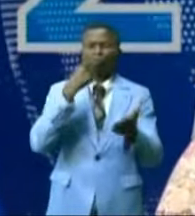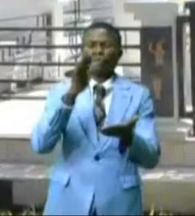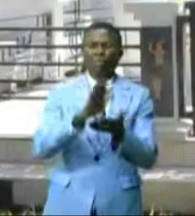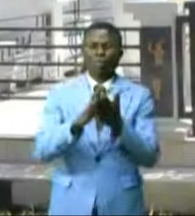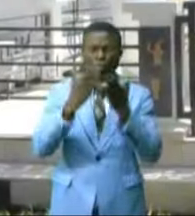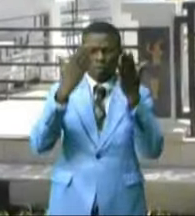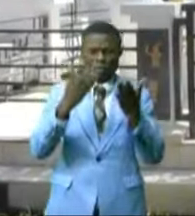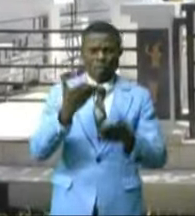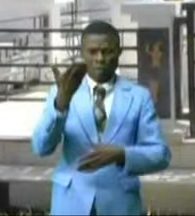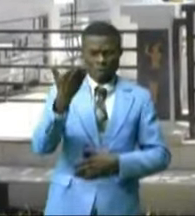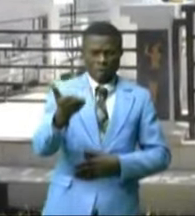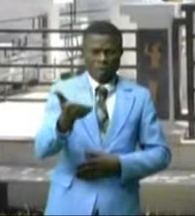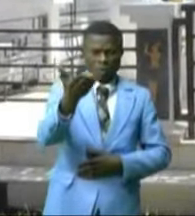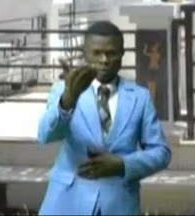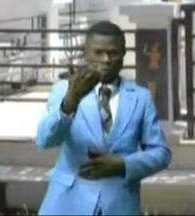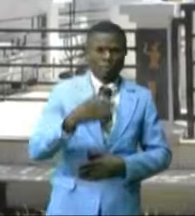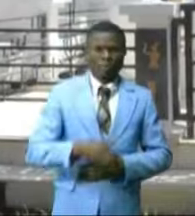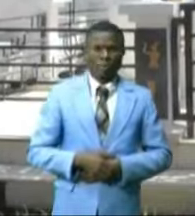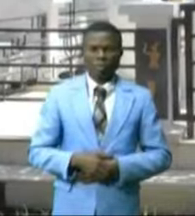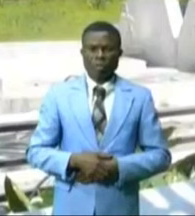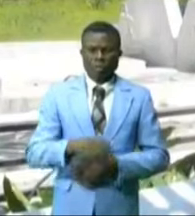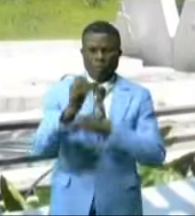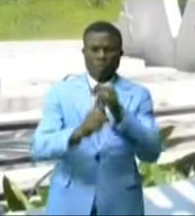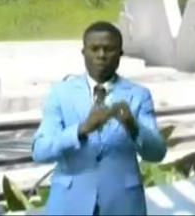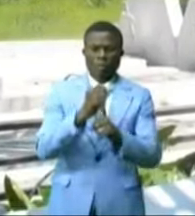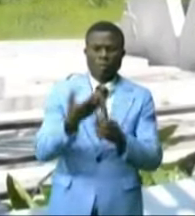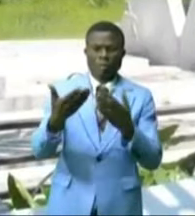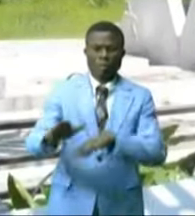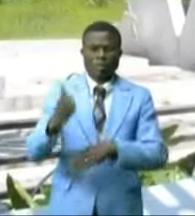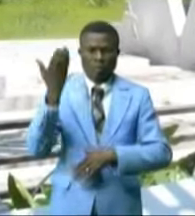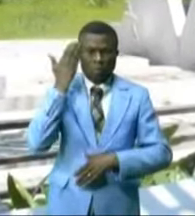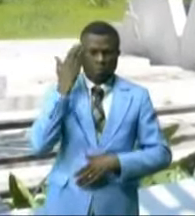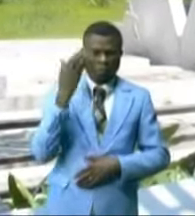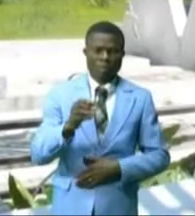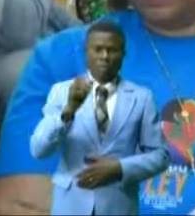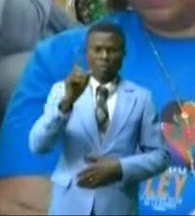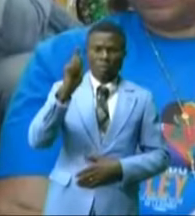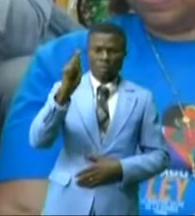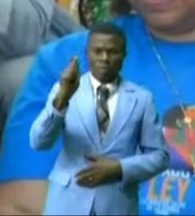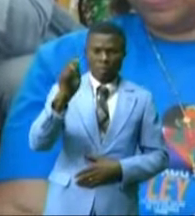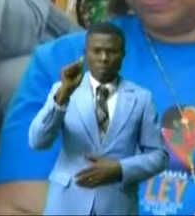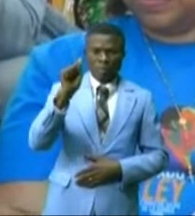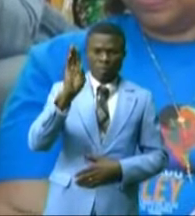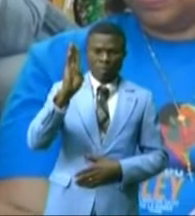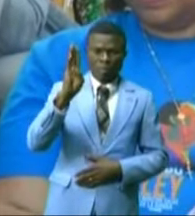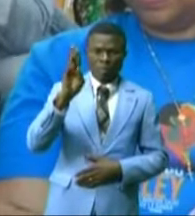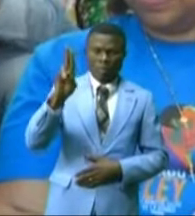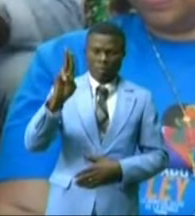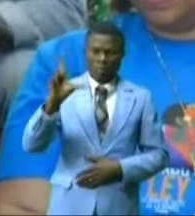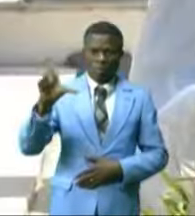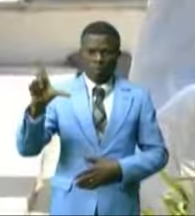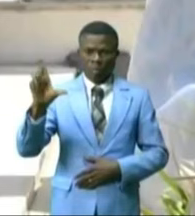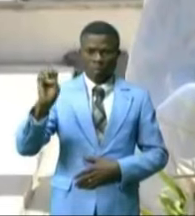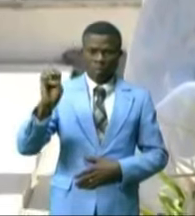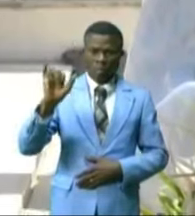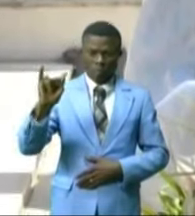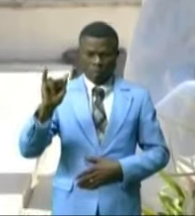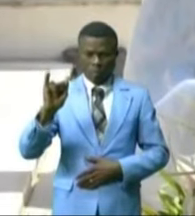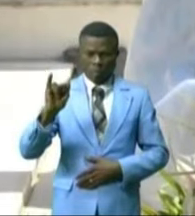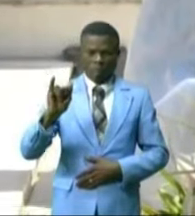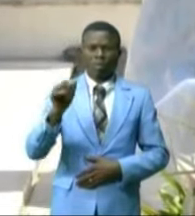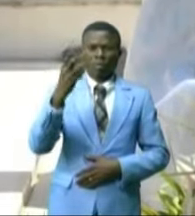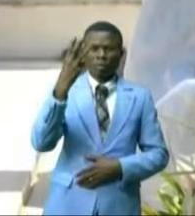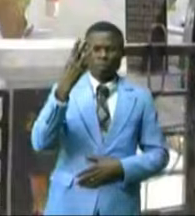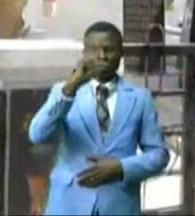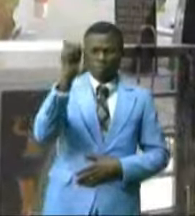grâces. Le 10e anniversaire de la mort de Pascal Taboulaye, commémoré ce 30 novembre 2023, a été marqué